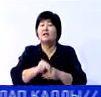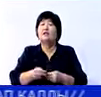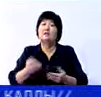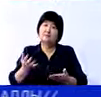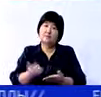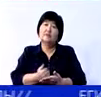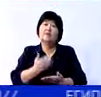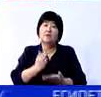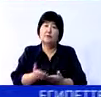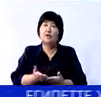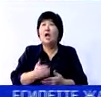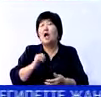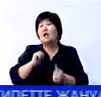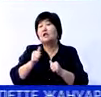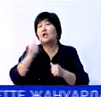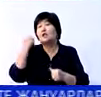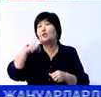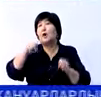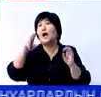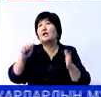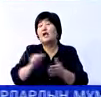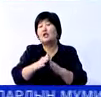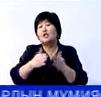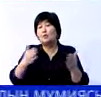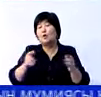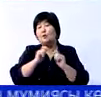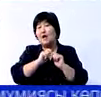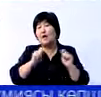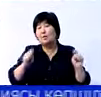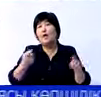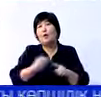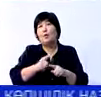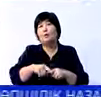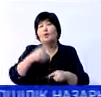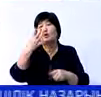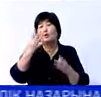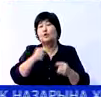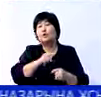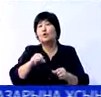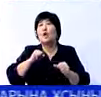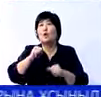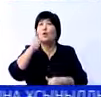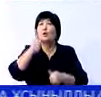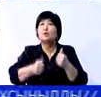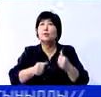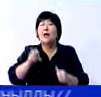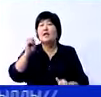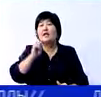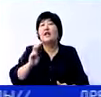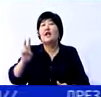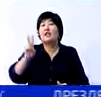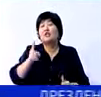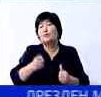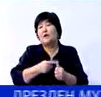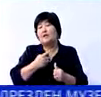жатыр. Жарыс жеңімпаздары арнайы дипломдармен марапатталды. Осылайша 4 күнге созылған бокс бәсекесінде Ерлан Нысанбаевтың